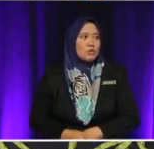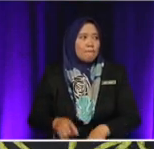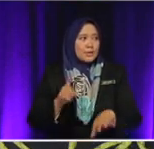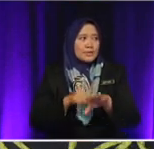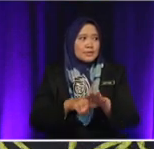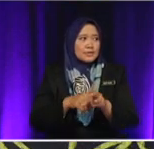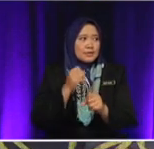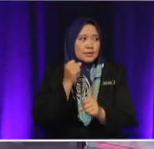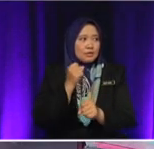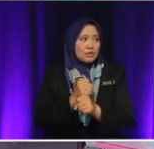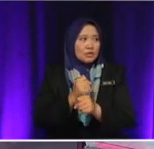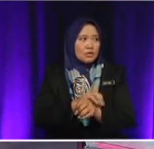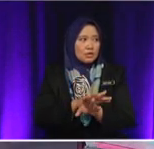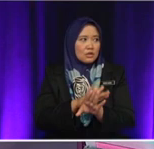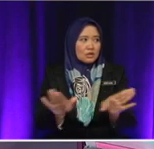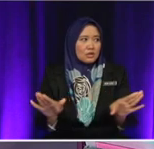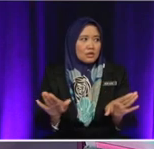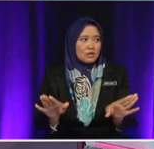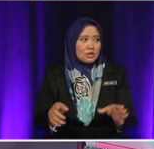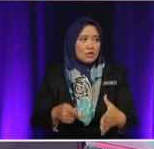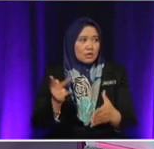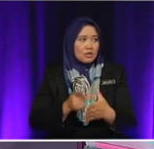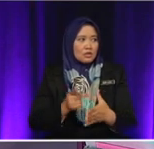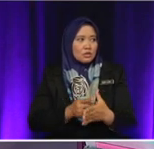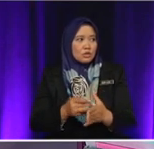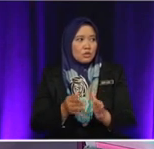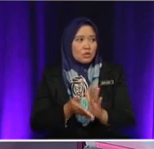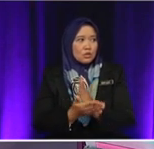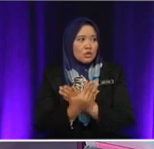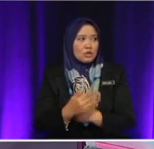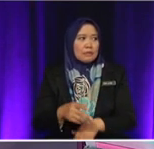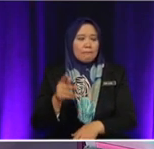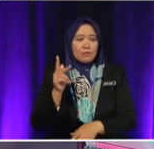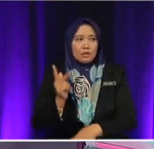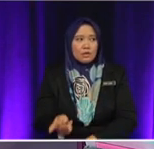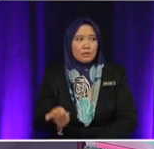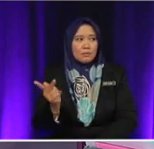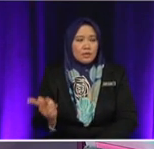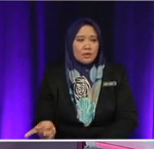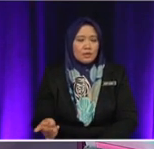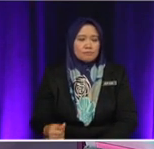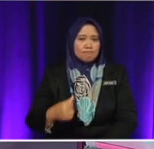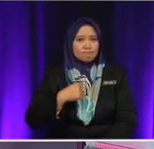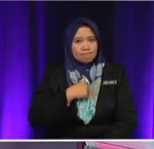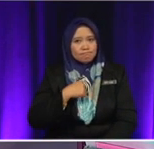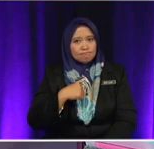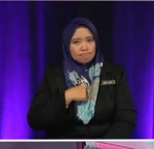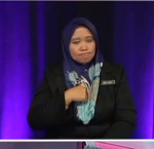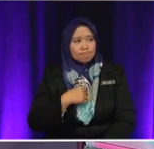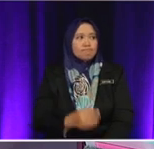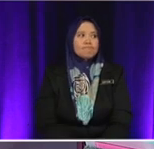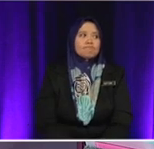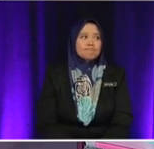masa yang perlu murid ingat ataupun usahawan di luar sana juga perlu milikilah untuk mengurus masa